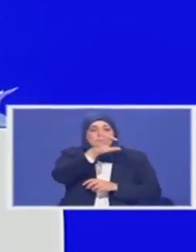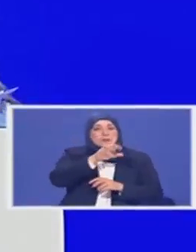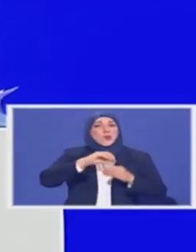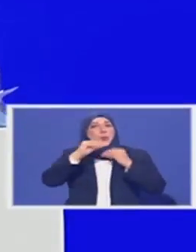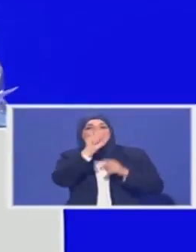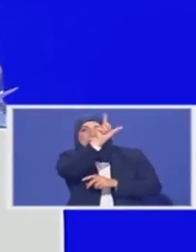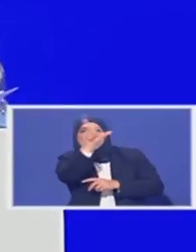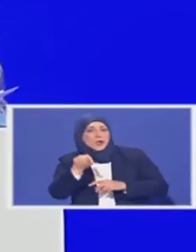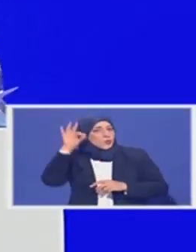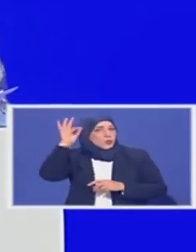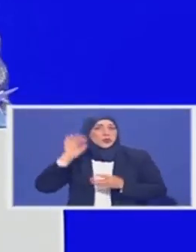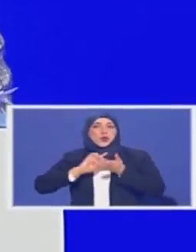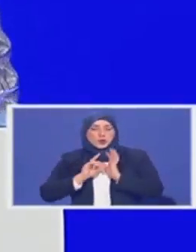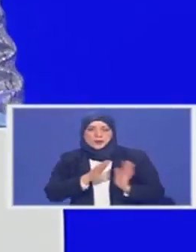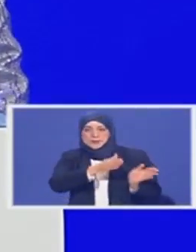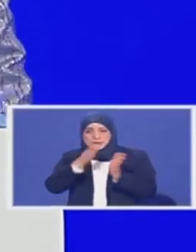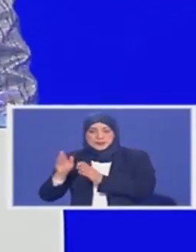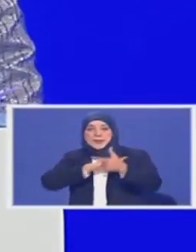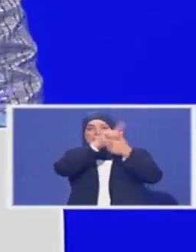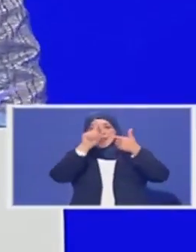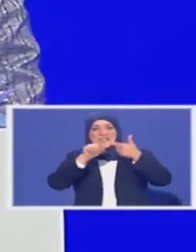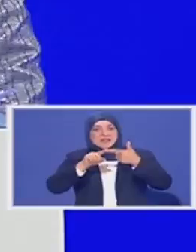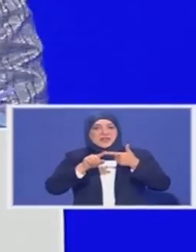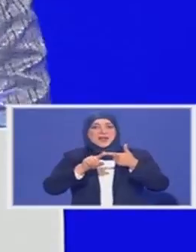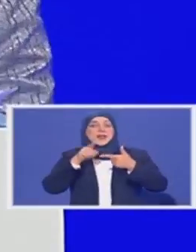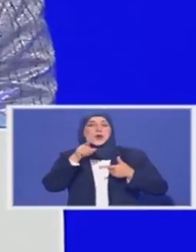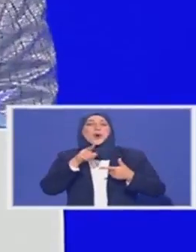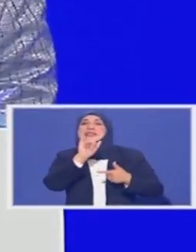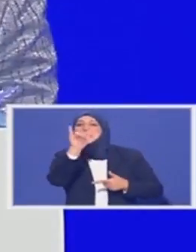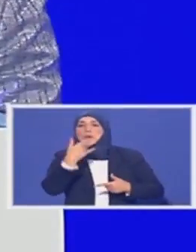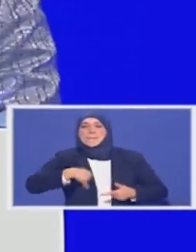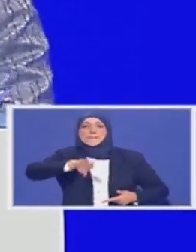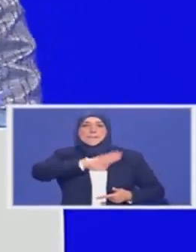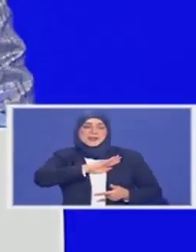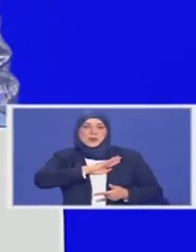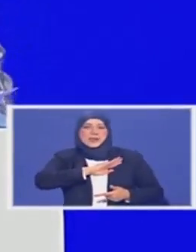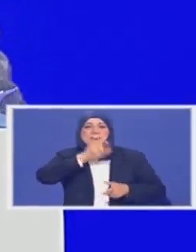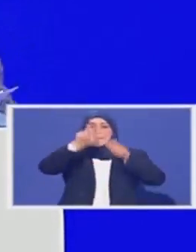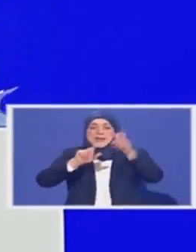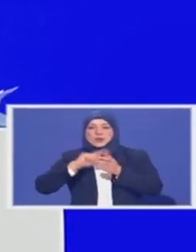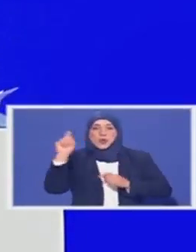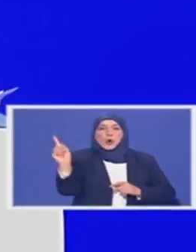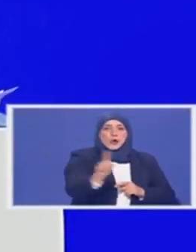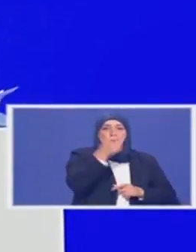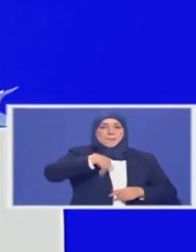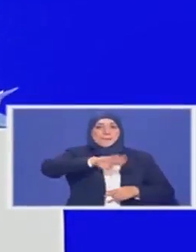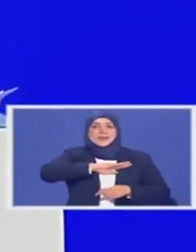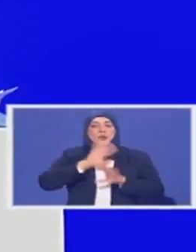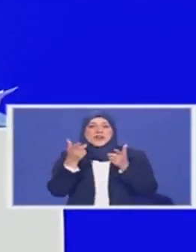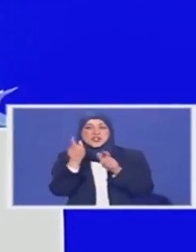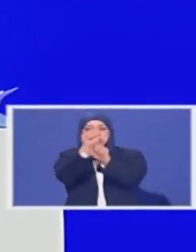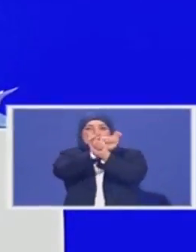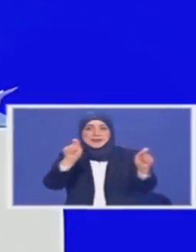الوطني. لذلك المبدأ الثاني هو مبدأ المسؤولية. مبدأ المسؤولية في احترام